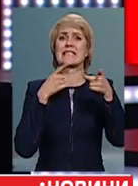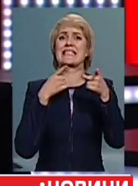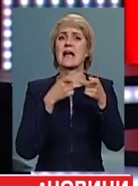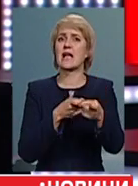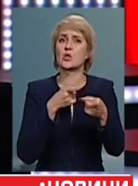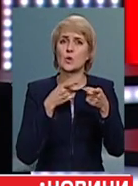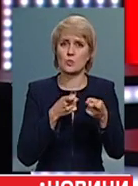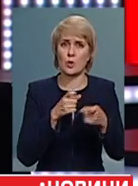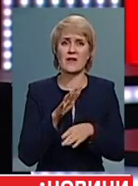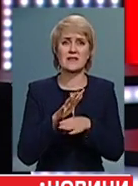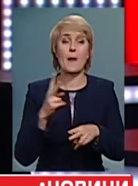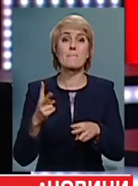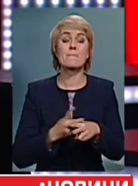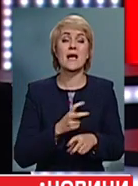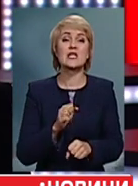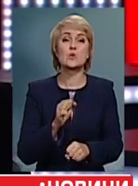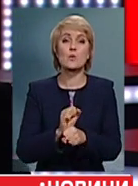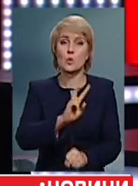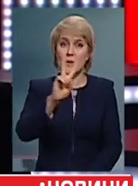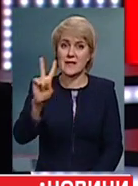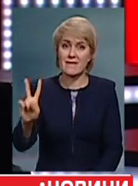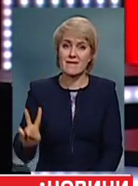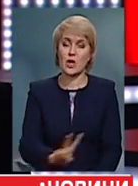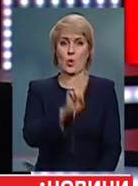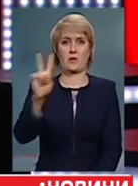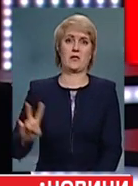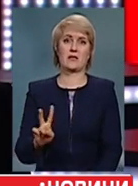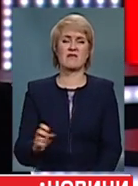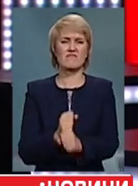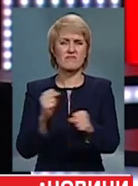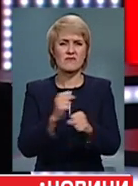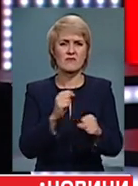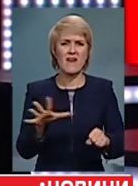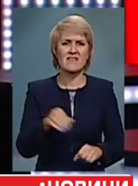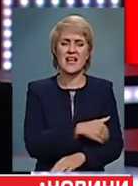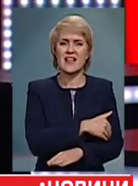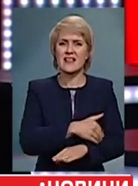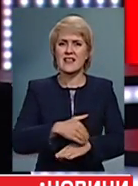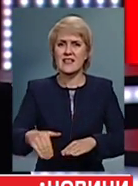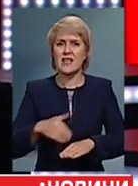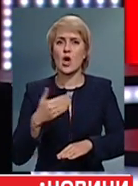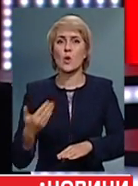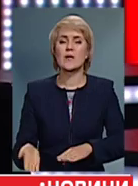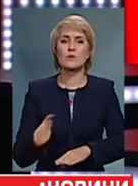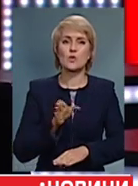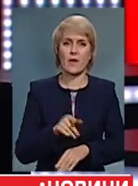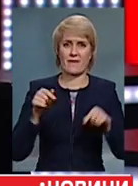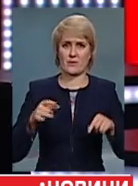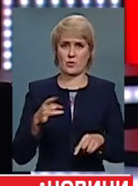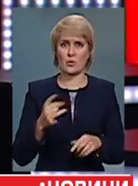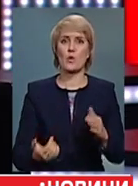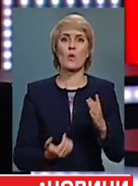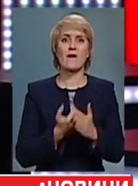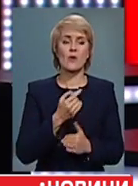зброї. Вогонь вели без зупину 2 години. Снаряди вибухали уздовж усієї лінії розмежування в цьому районі. Від нового